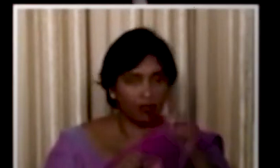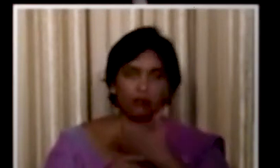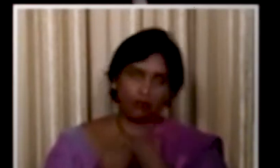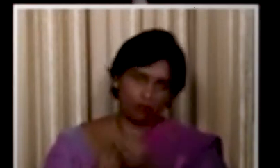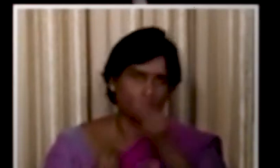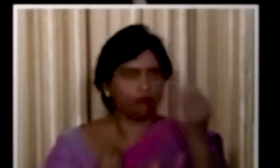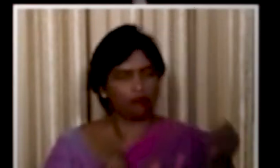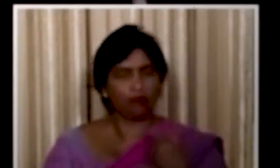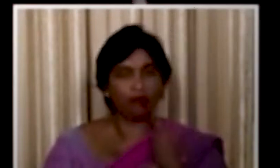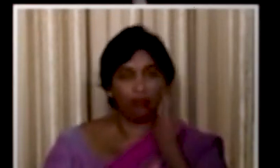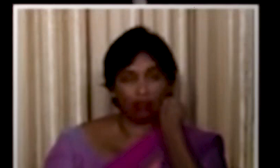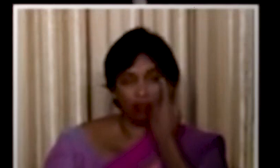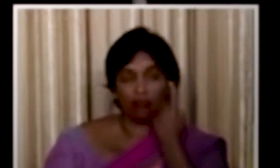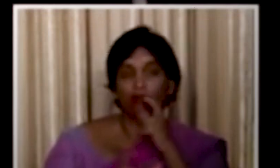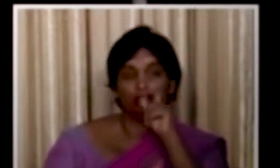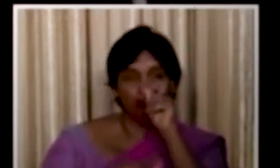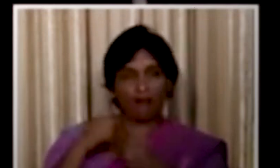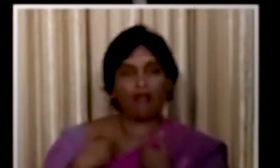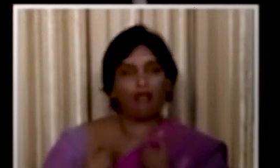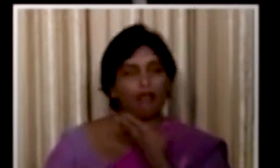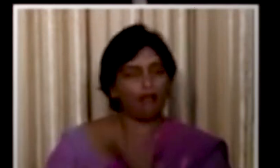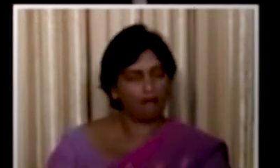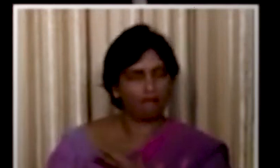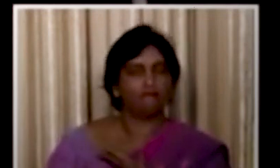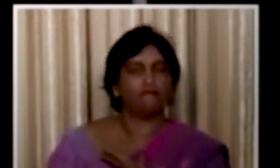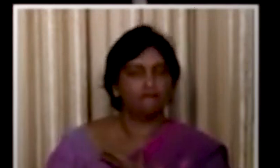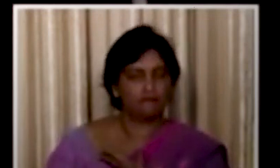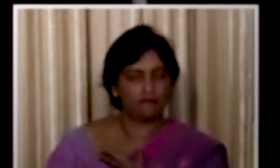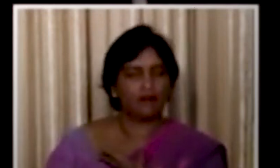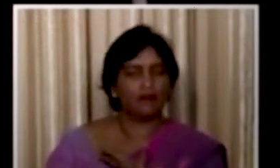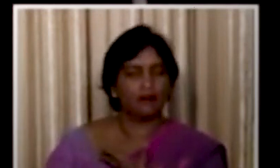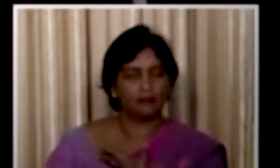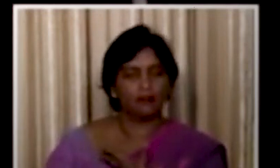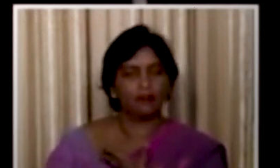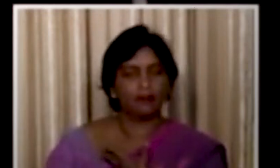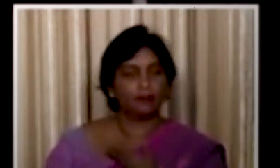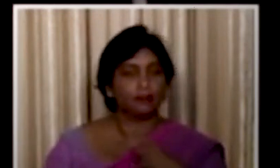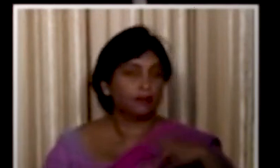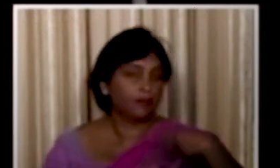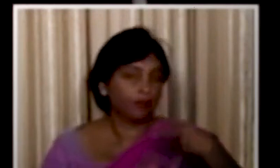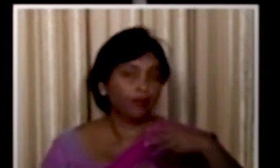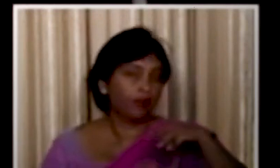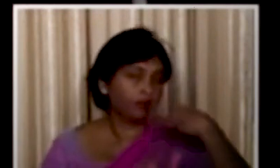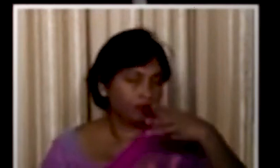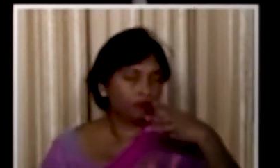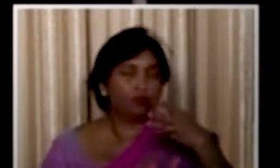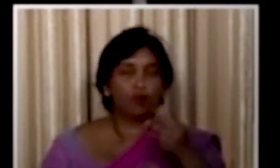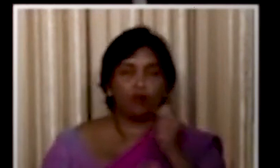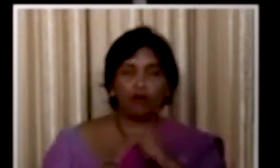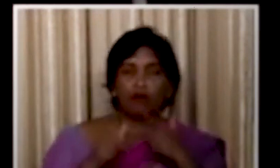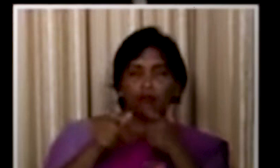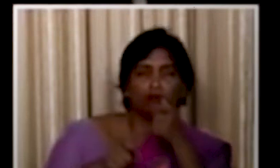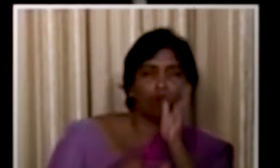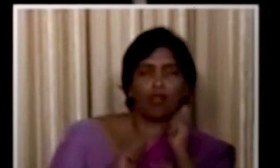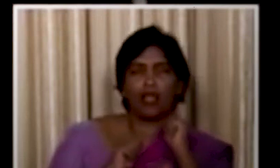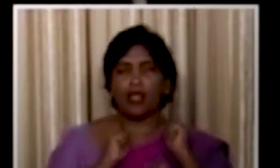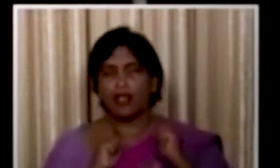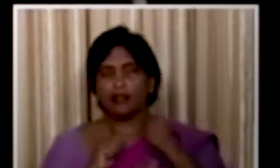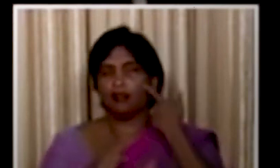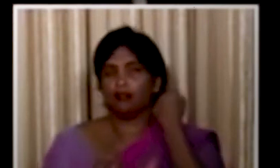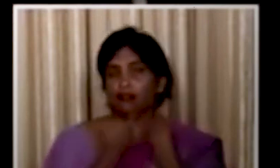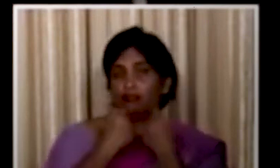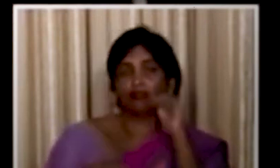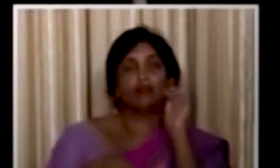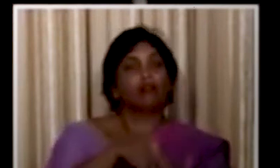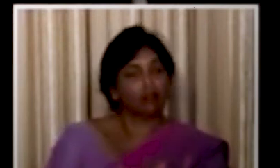இருக்கிறார்கள். 2-3 நாட்களில் இந்த விடயம் யார் செய்தது, என்னத்துக்காக செய்தது என்ற விடயங்களை கண்டுபிடிக்கக்கூடிய